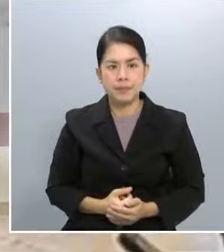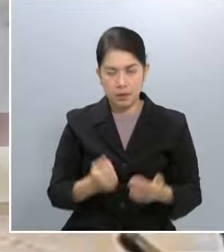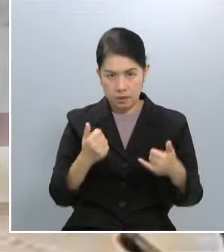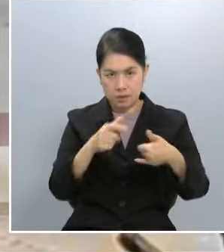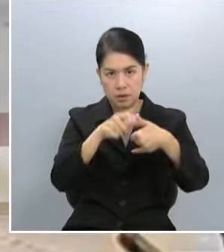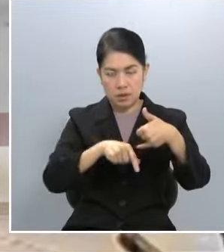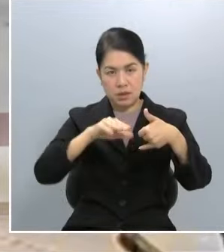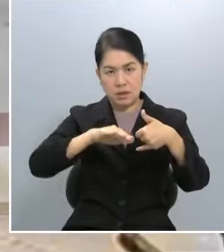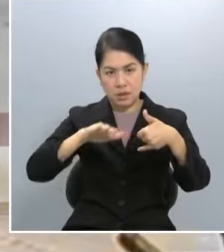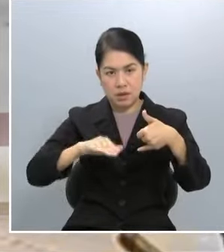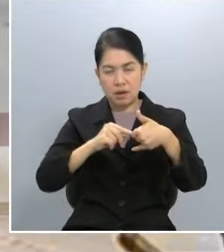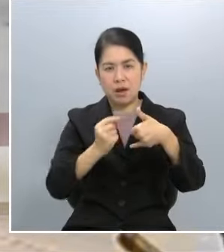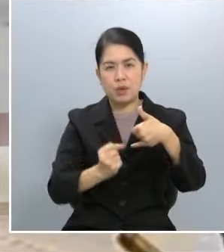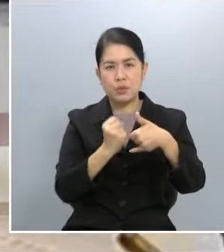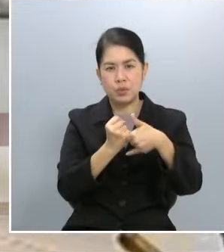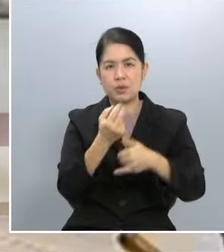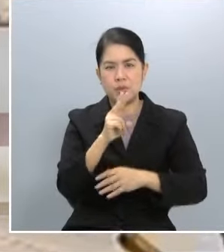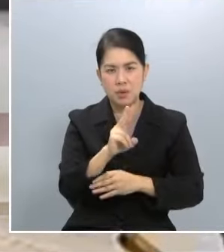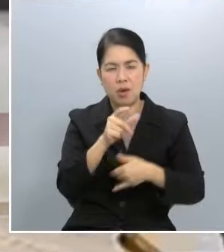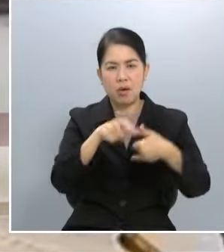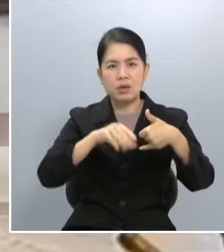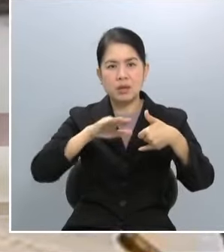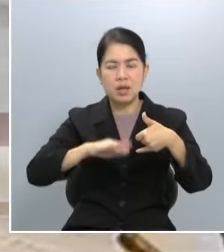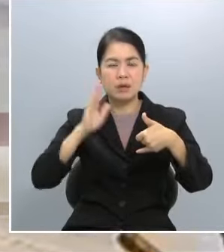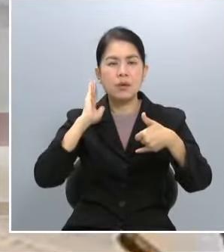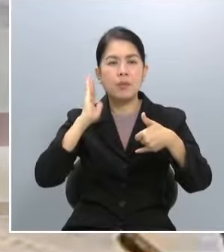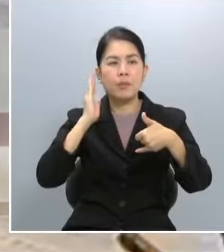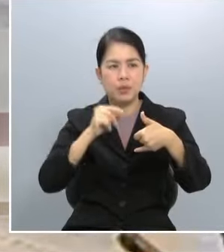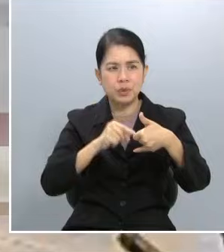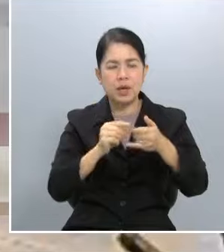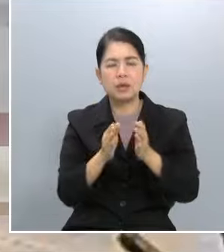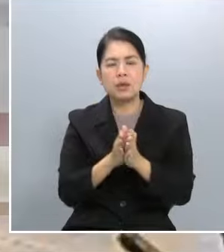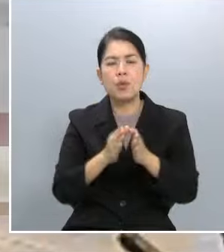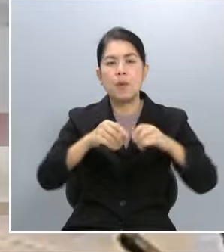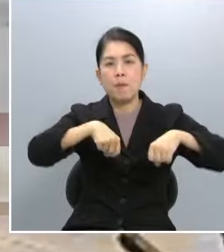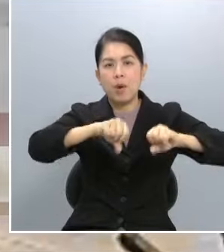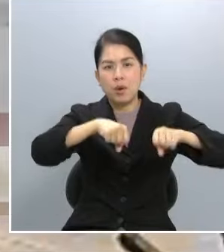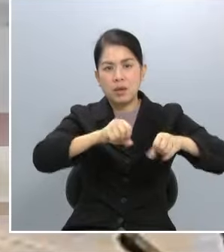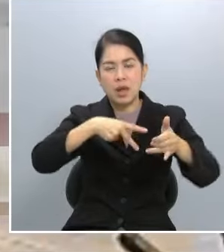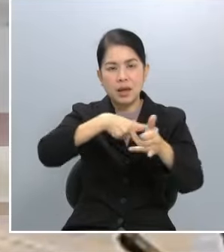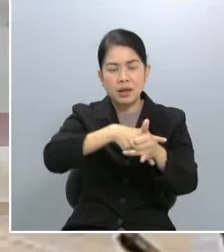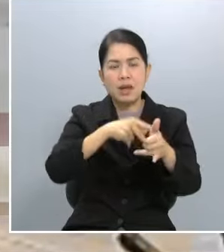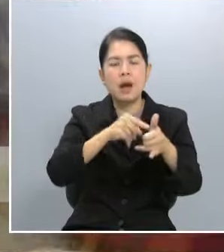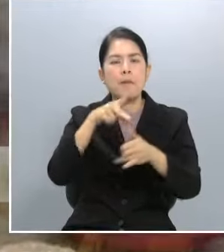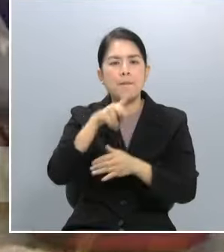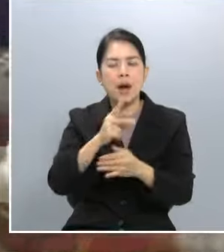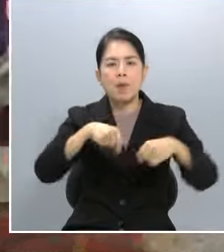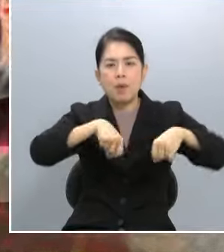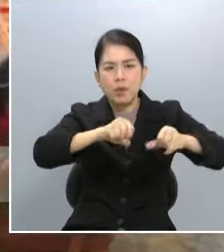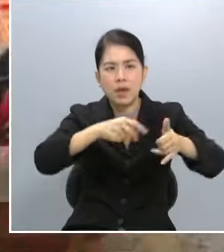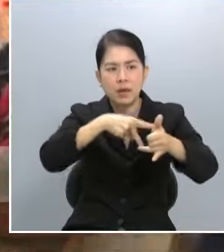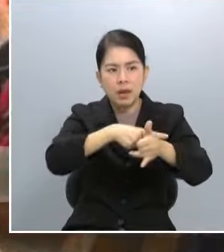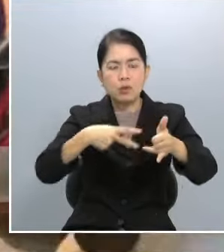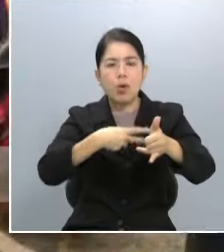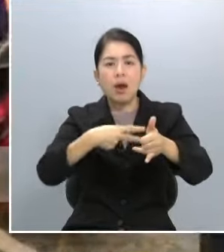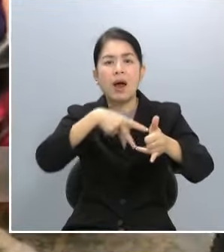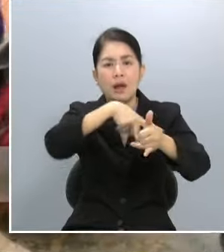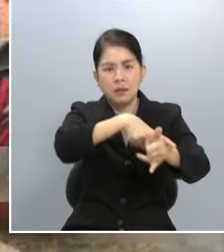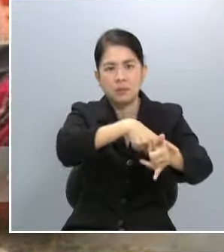ายุ12ปีเด็กชาวริศซ้อมมอเตอร์ไซค์มากับป้าแล้วถูกชนแล้วลากไปแบบนี้ล่า